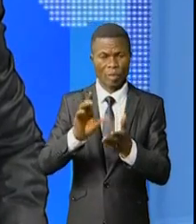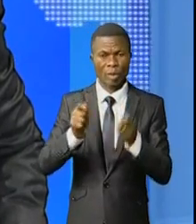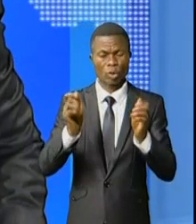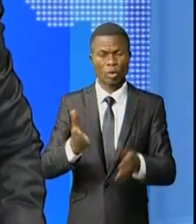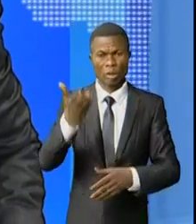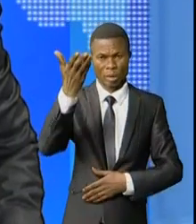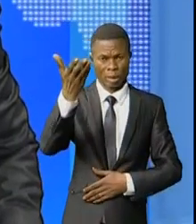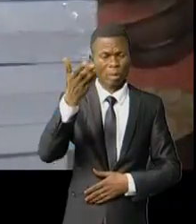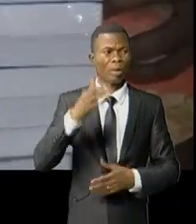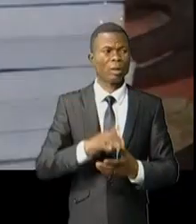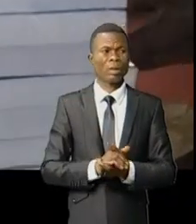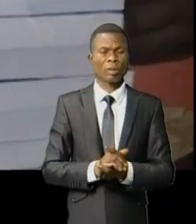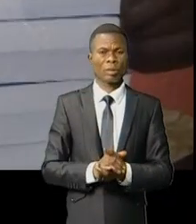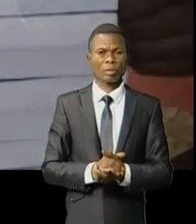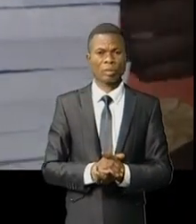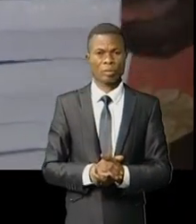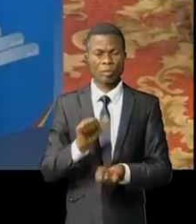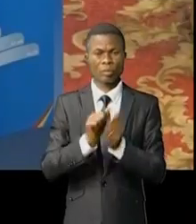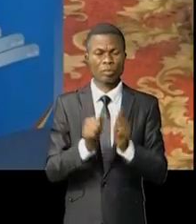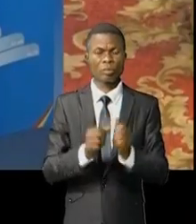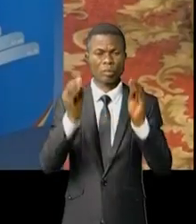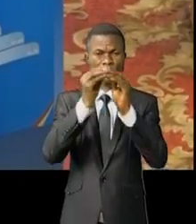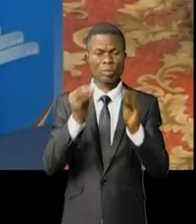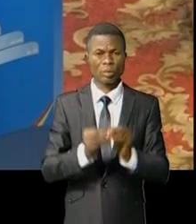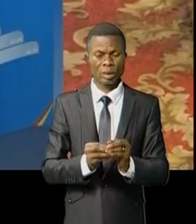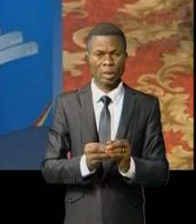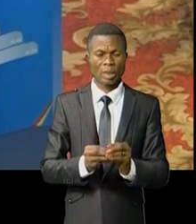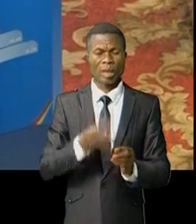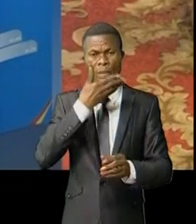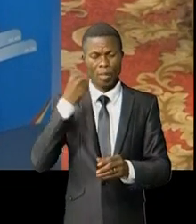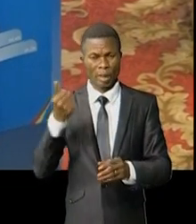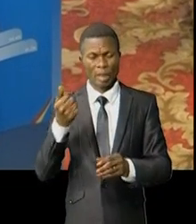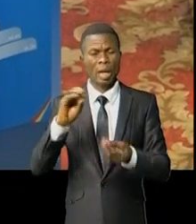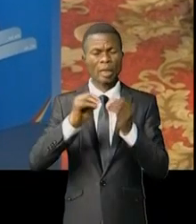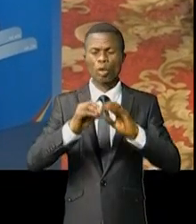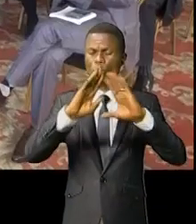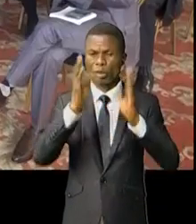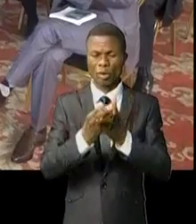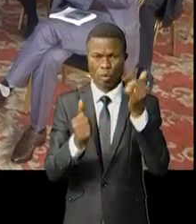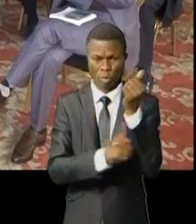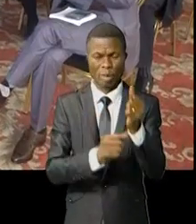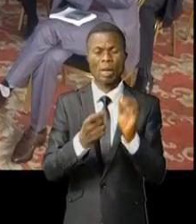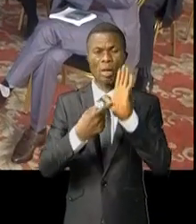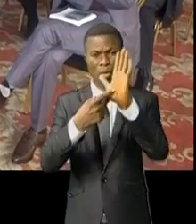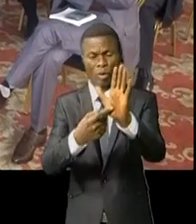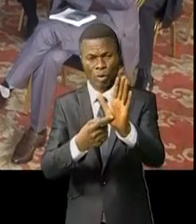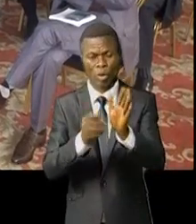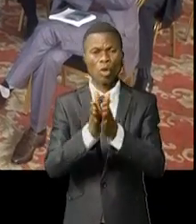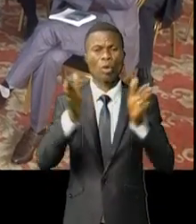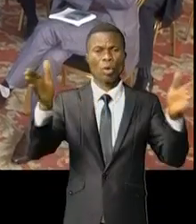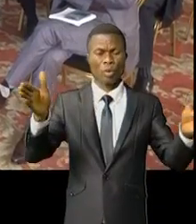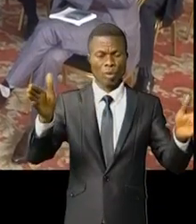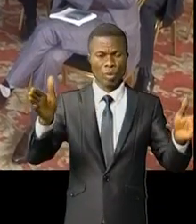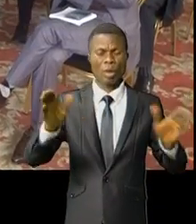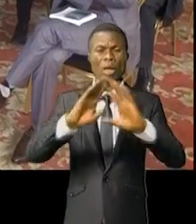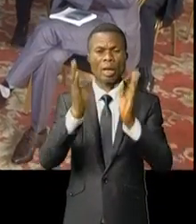Mukunda. L'annuaire statistique édition 2020 de la République démocratique du Congo vient d'être présenté officiellement au